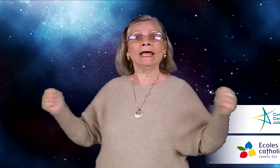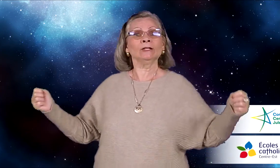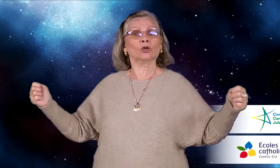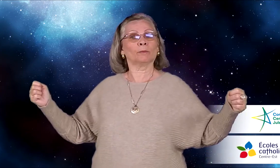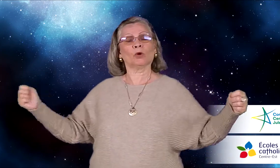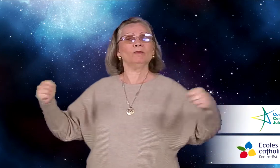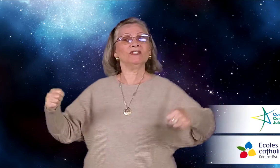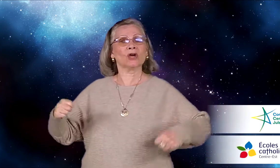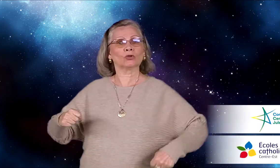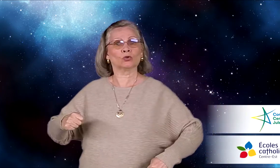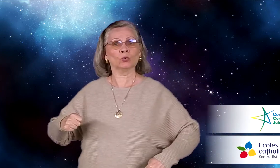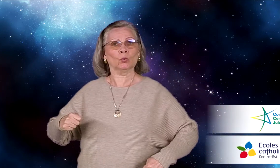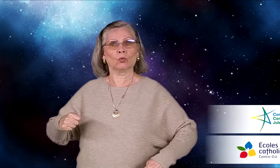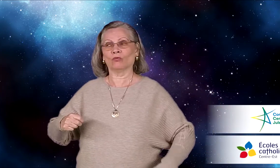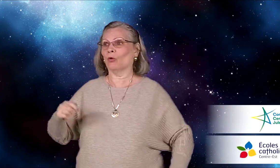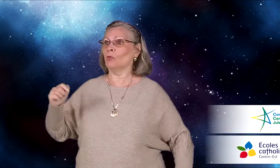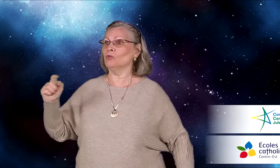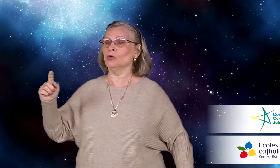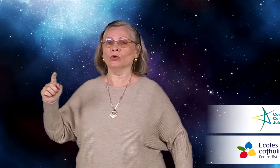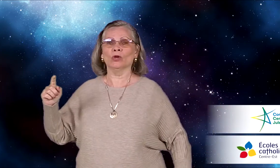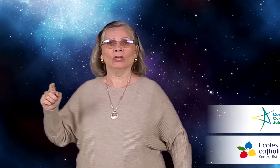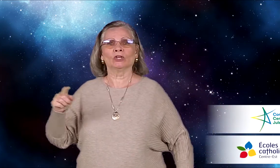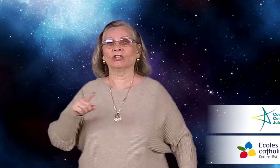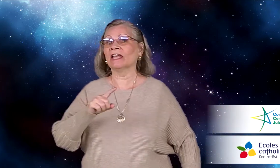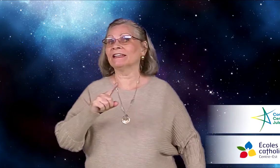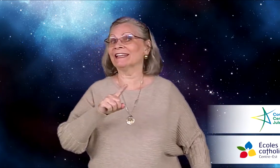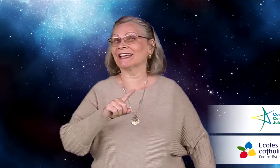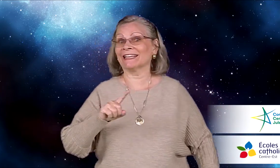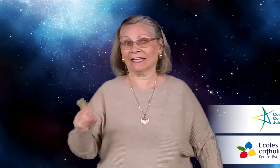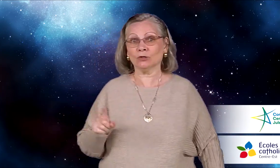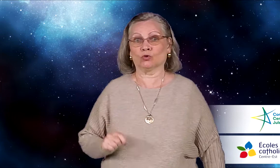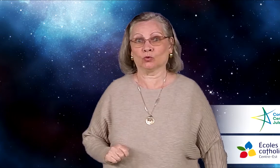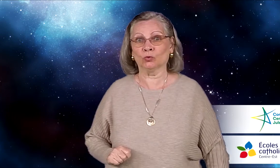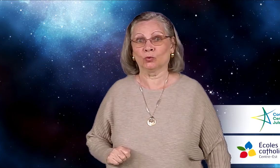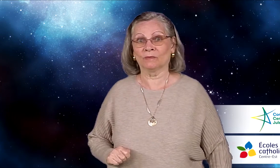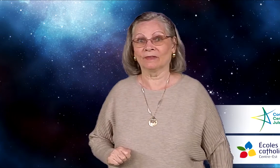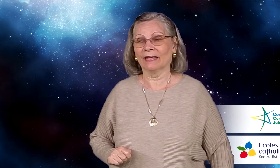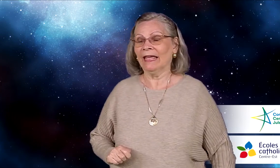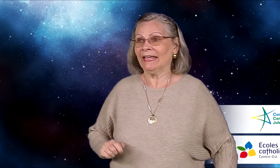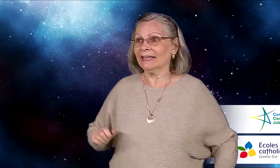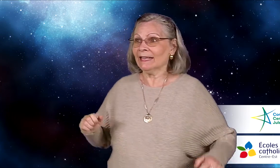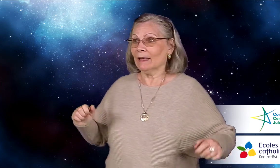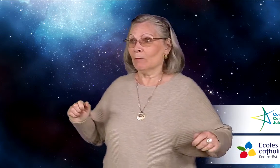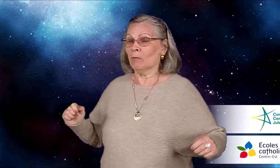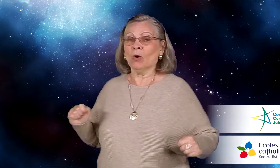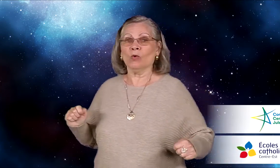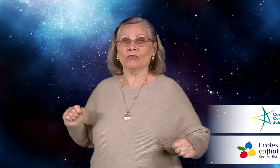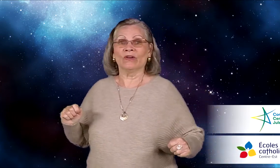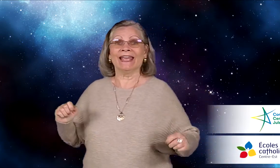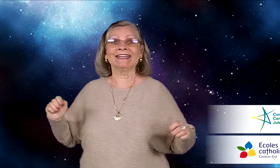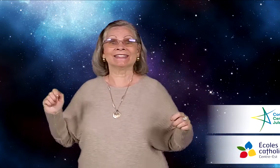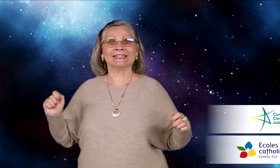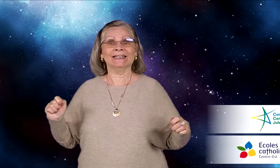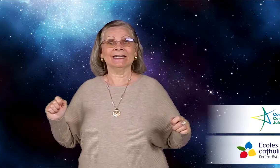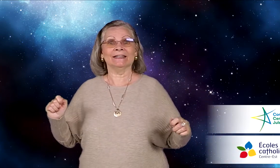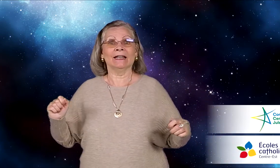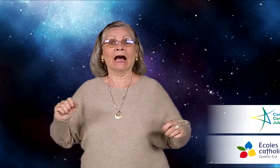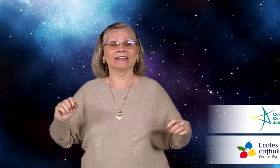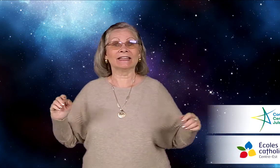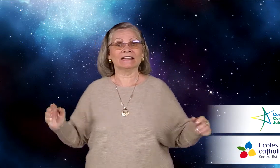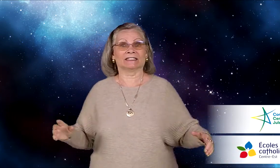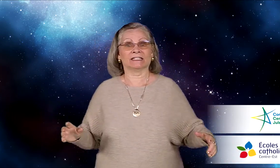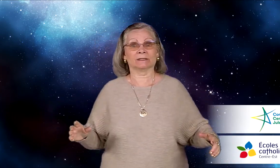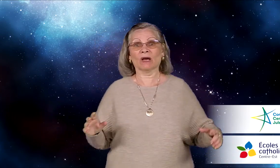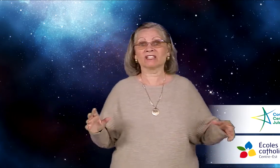disait « Être premier dans tout vaut mieux que d'être des rien du tout. » Et, Mauve excellait